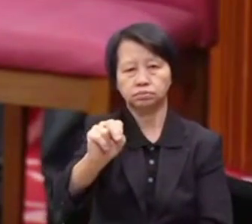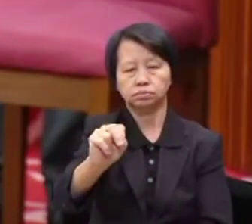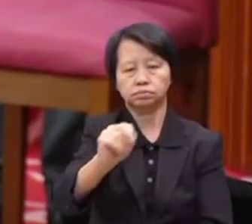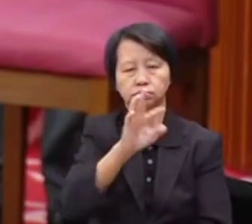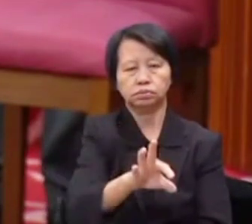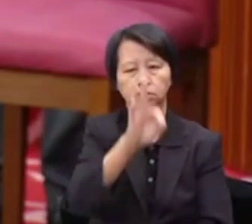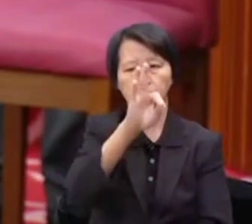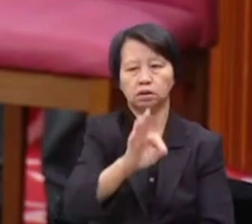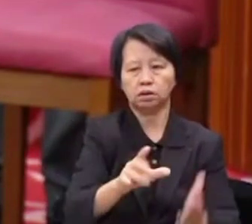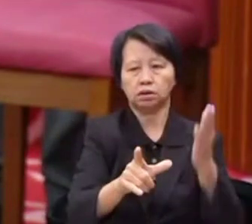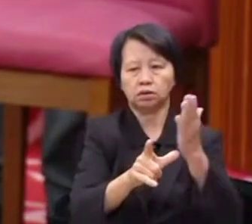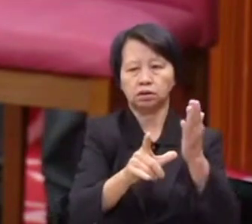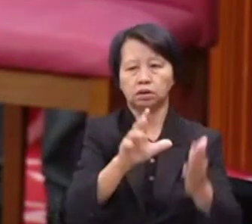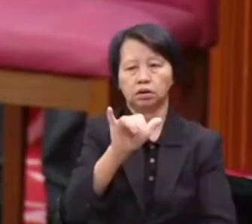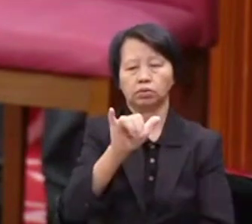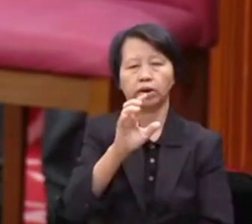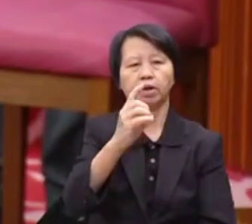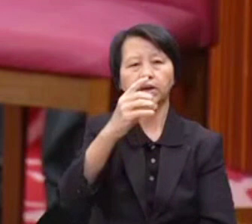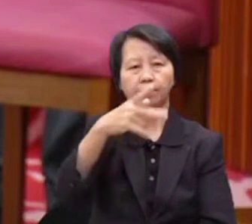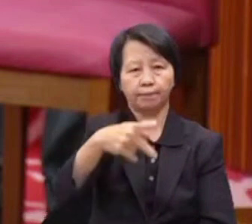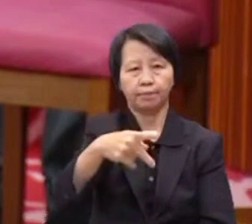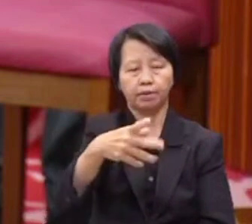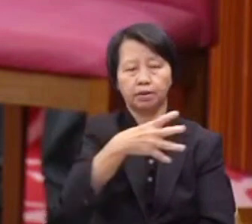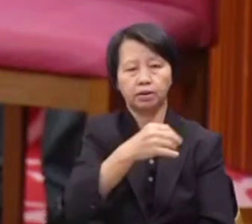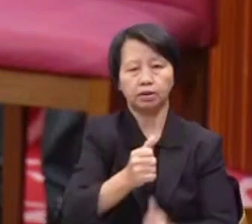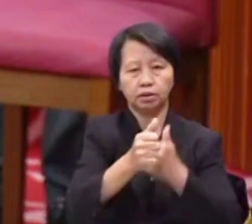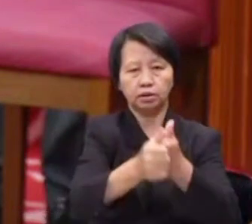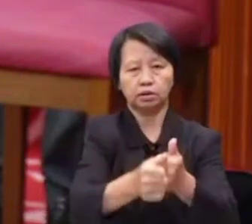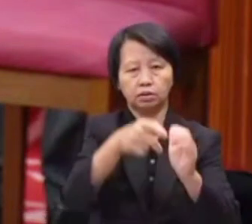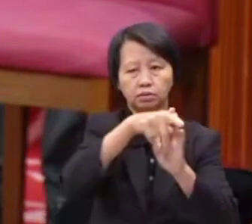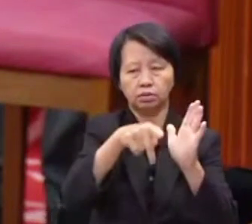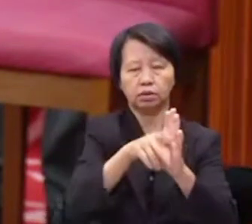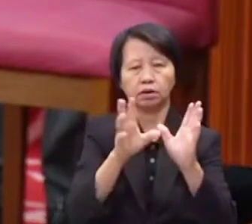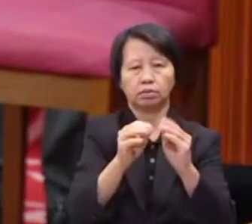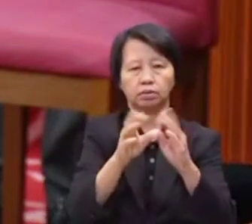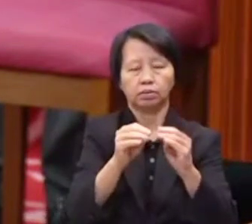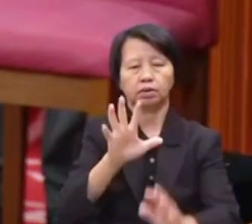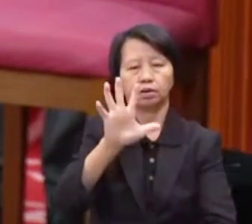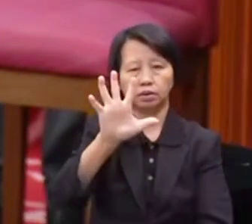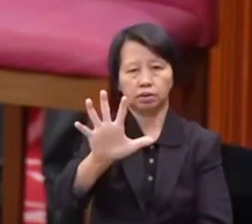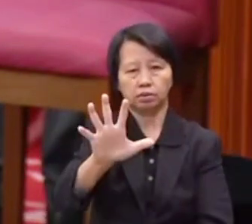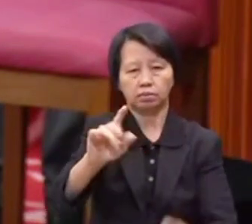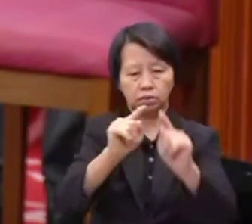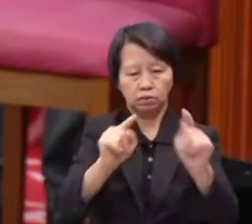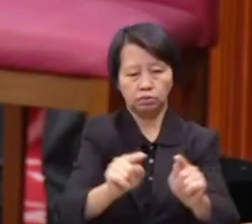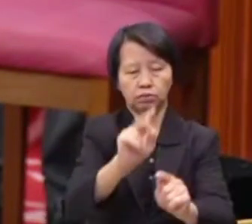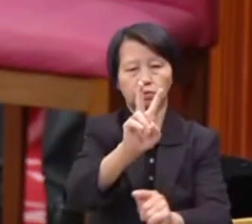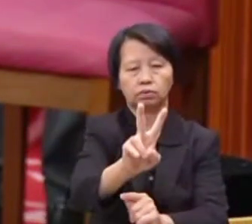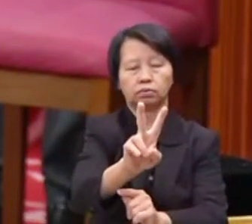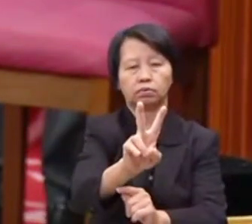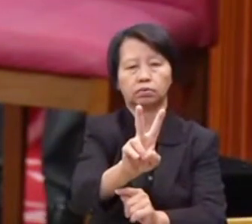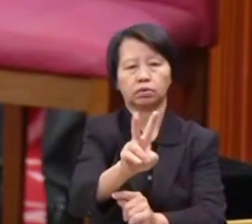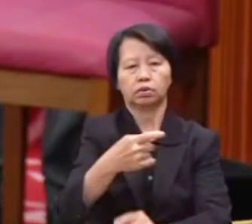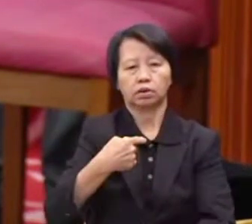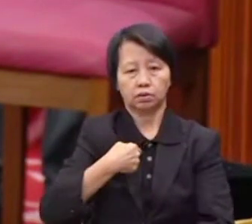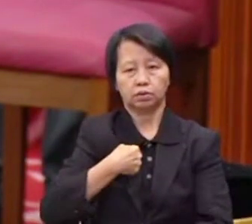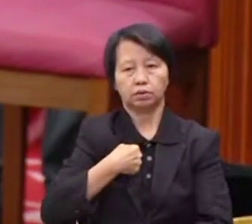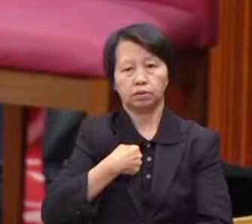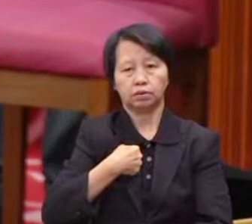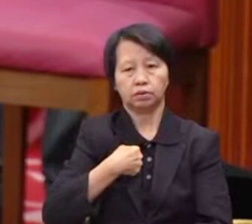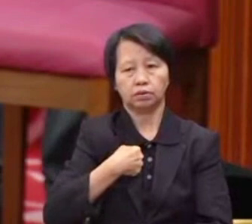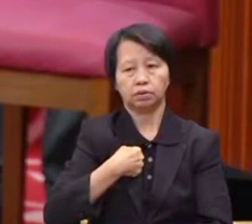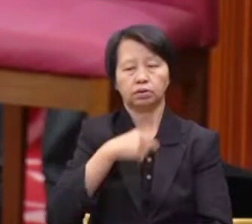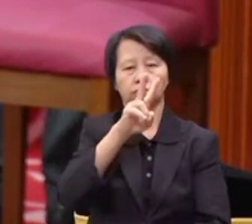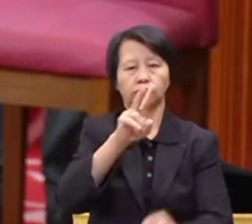dipilih sebagai timbalan negara dan mengikuti peraturan sholat 5 kurungan dua Said